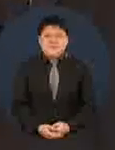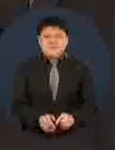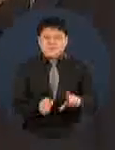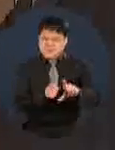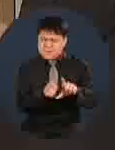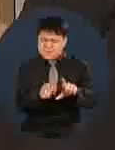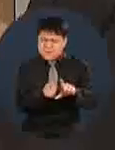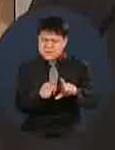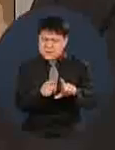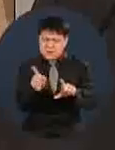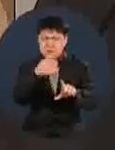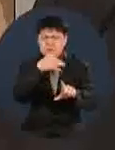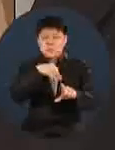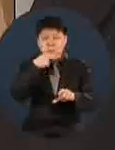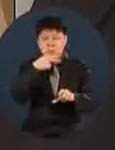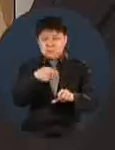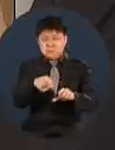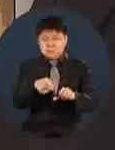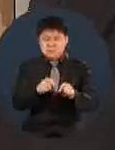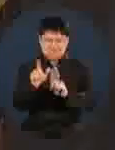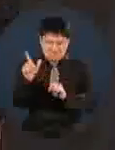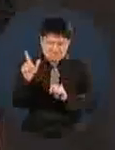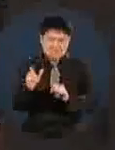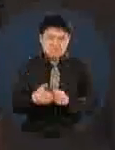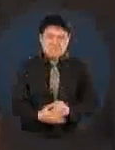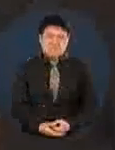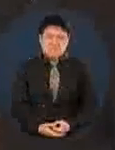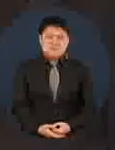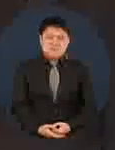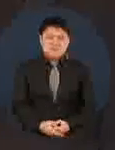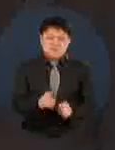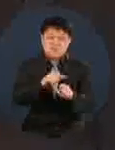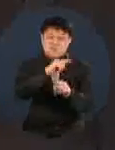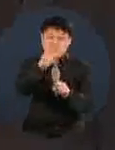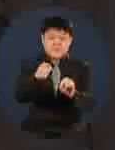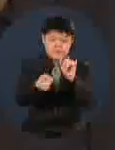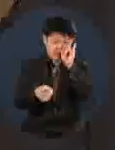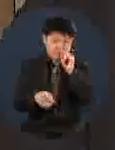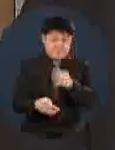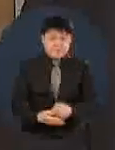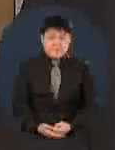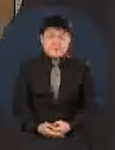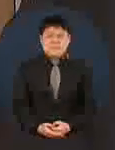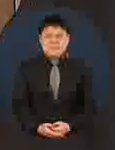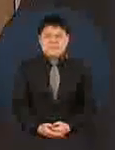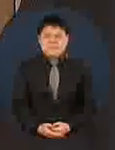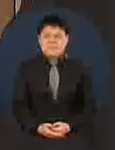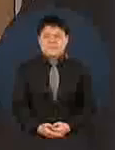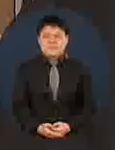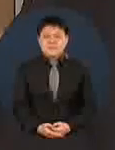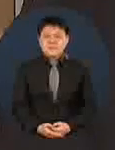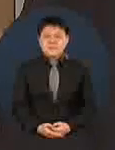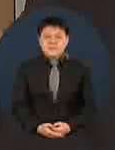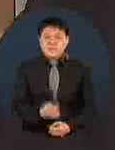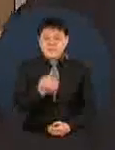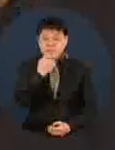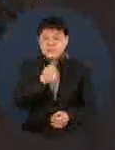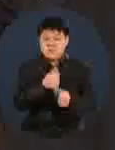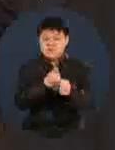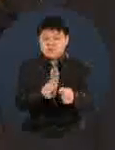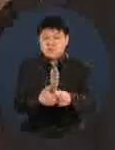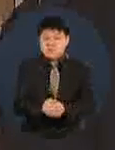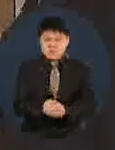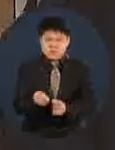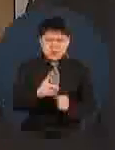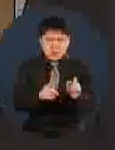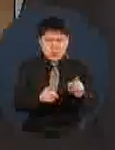끼워가지고 득이 또 안 되는 경우가 거의 많다고 보시면 되겠습니다. 또 안 뛰어나갈 수 없죠. 네. 자, 그러니까 백도 뛰어나가고 흙도